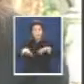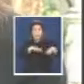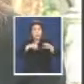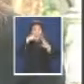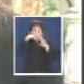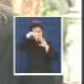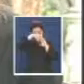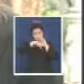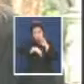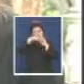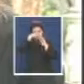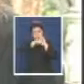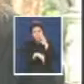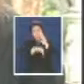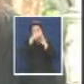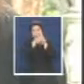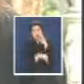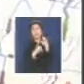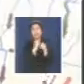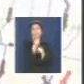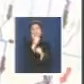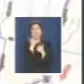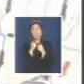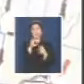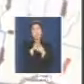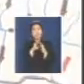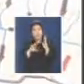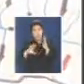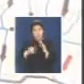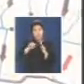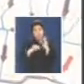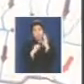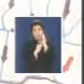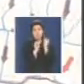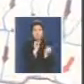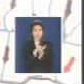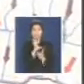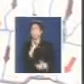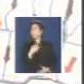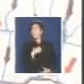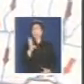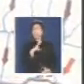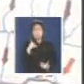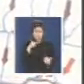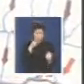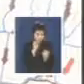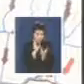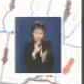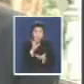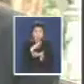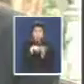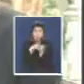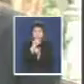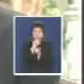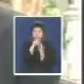แล้วก็พยายามที่จะให้ส่วนของใจกลางนั้นไม่มีผลกระทบค่ะอันนี้เป็นพื้นที่เศรษฐกิจ ครับ ค่ะอันนี้ก็เป็นสิ่